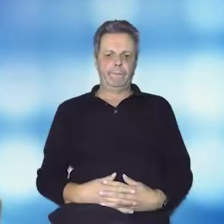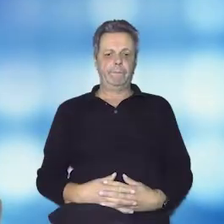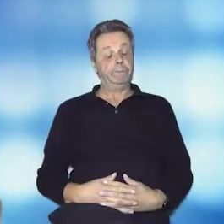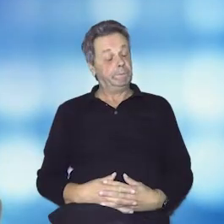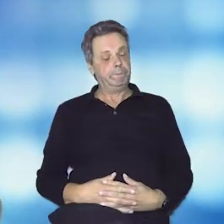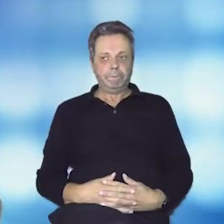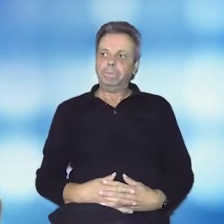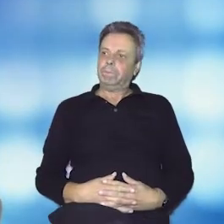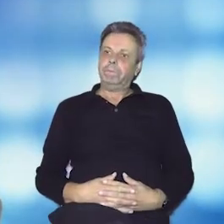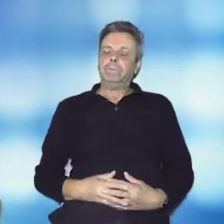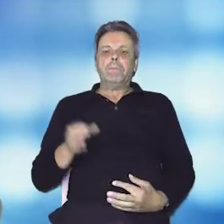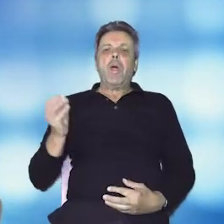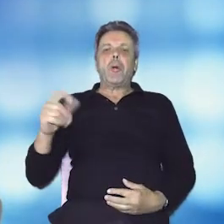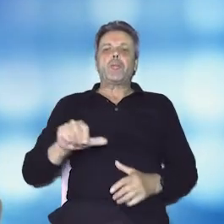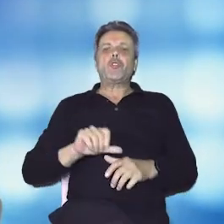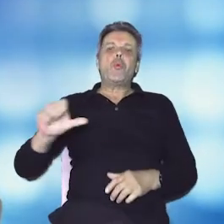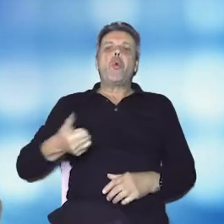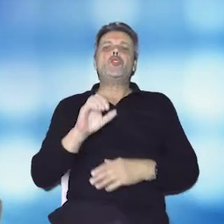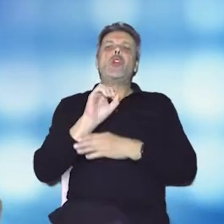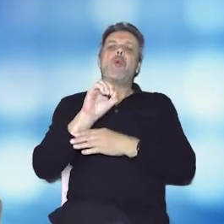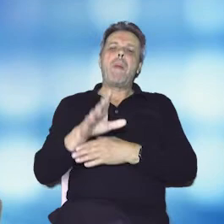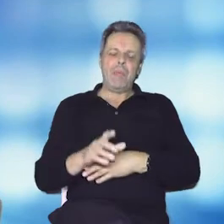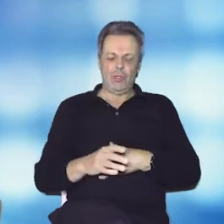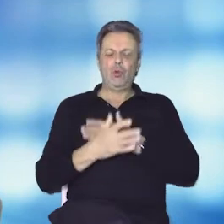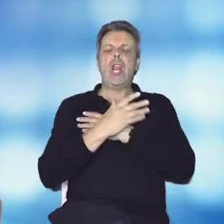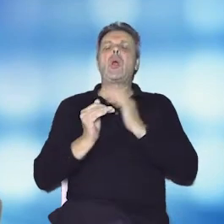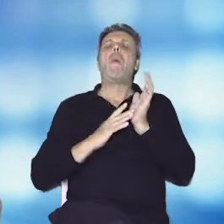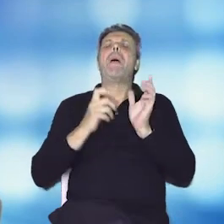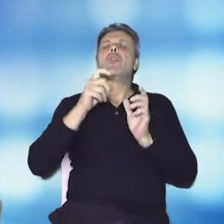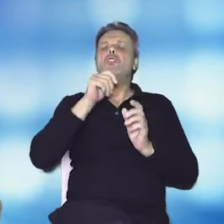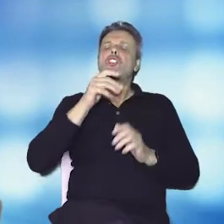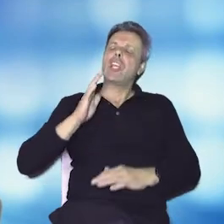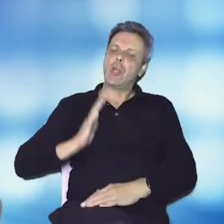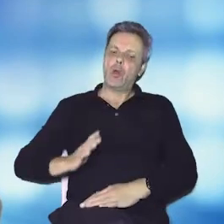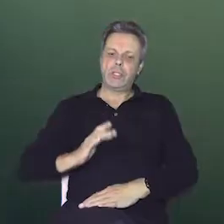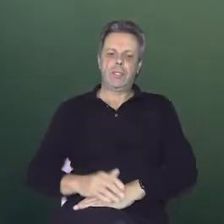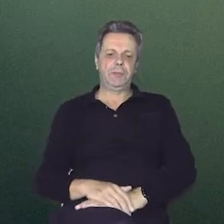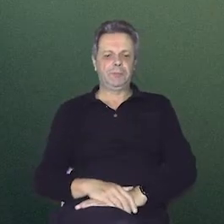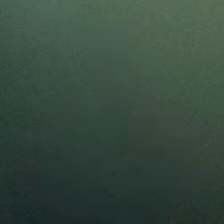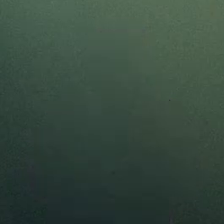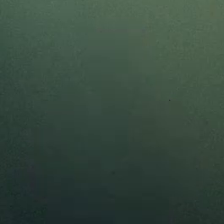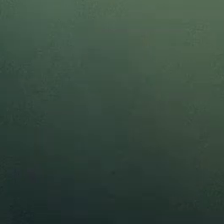Ide to meni. Evo, dobrodošli u još jednu emisiju Željko Marušić i gosti.